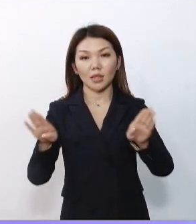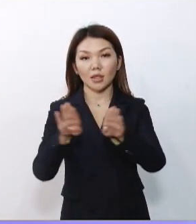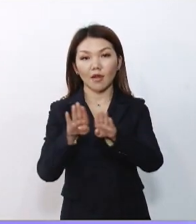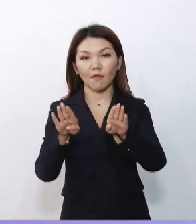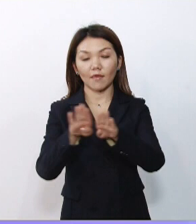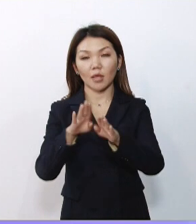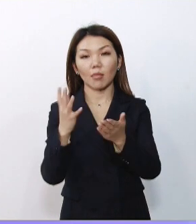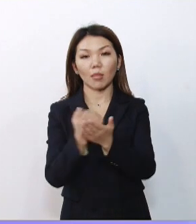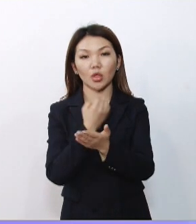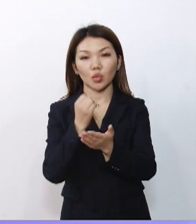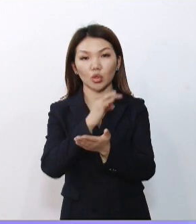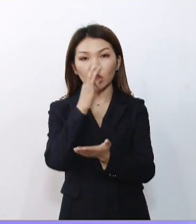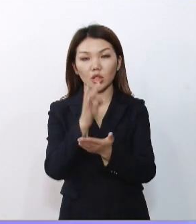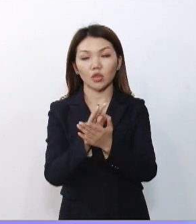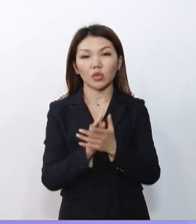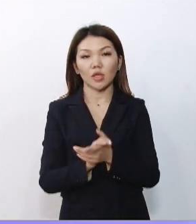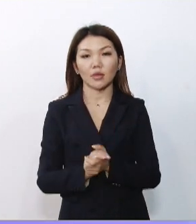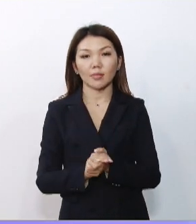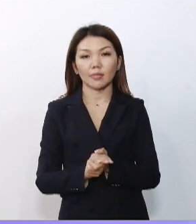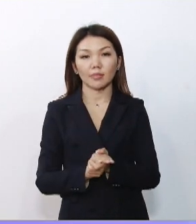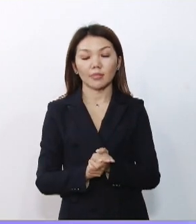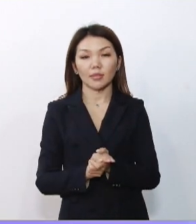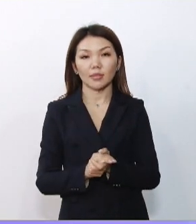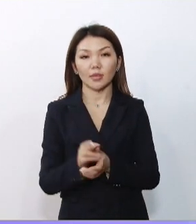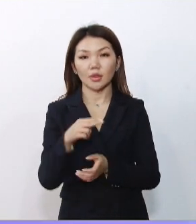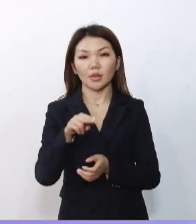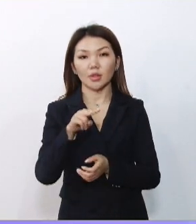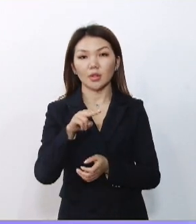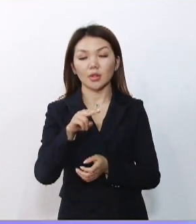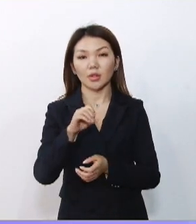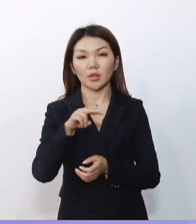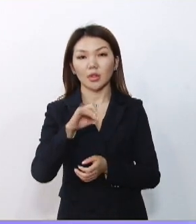Сравним полученный результат с делимым.